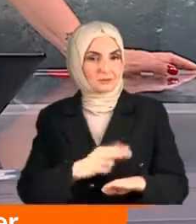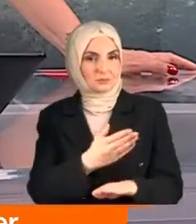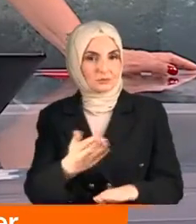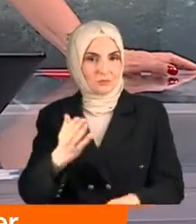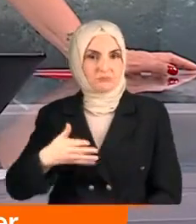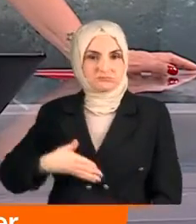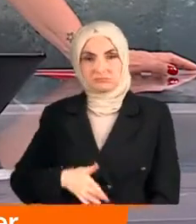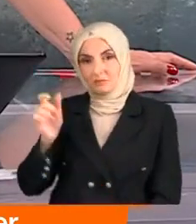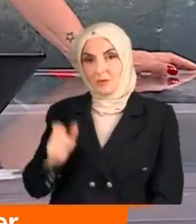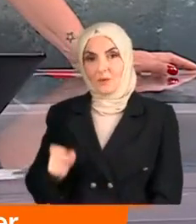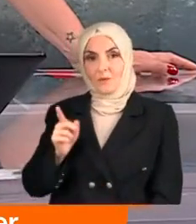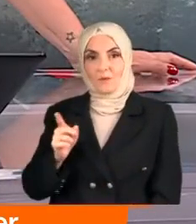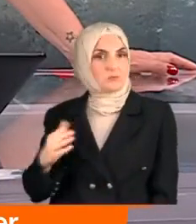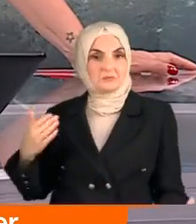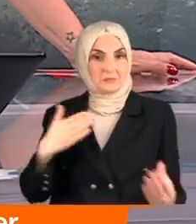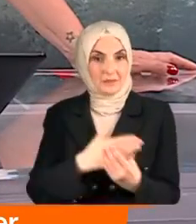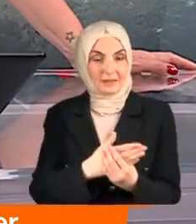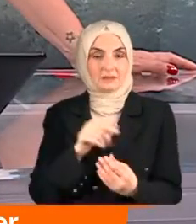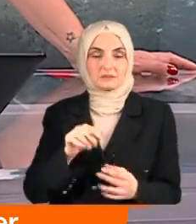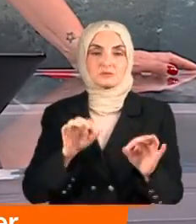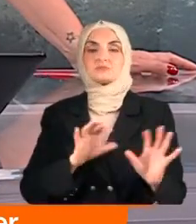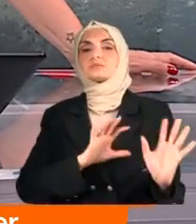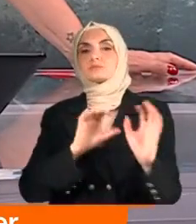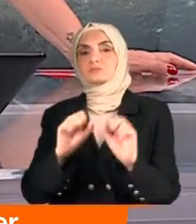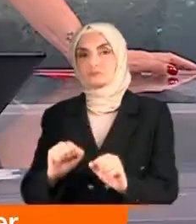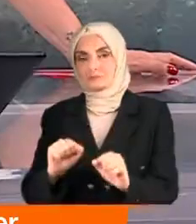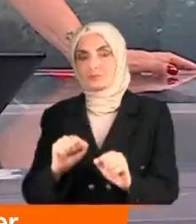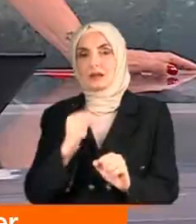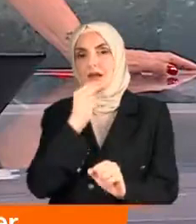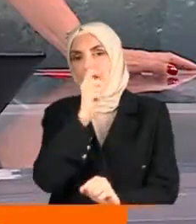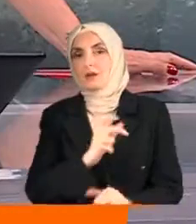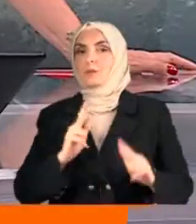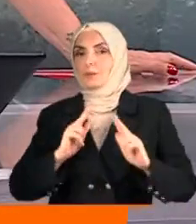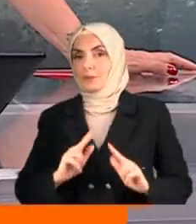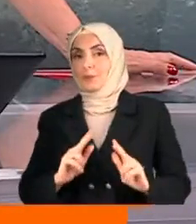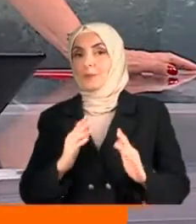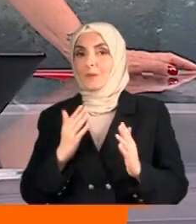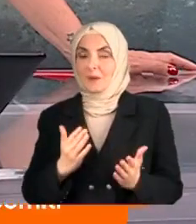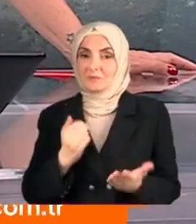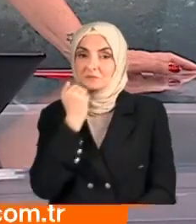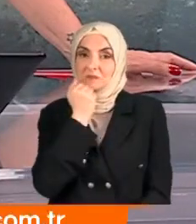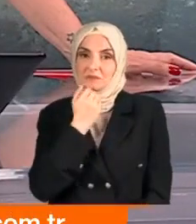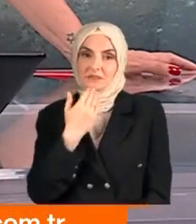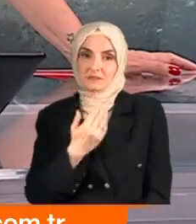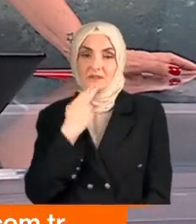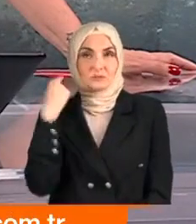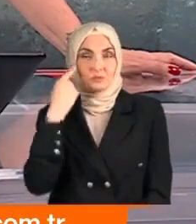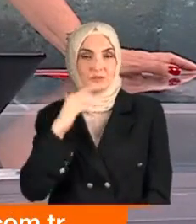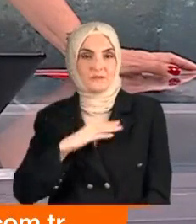nihayet tutuklandı. Talihsiz kadın rahat bir nefes aldı ama şimdilik çünkü şunu düşünüyor. Ya serbest bırakılırsa?